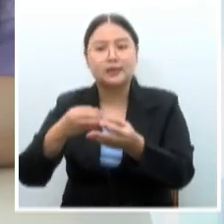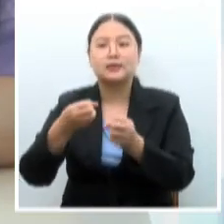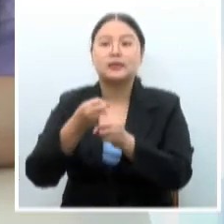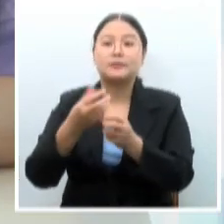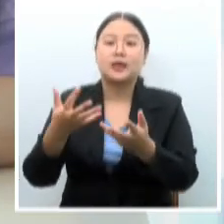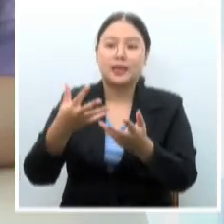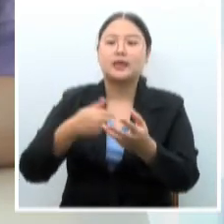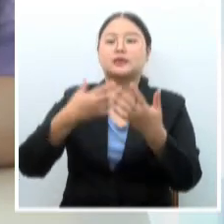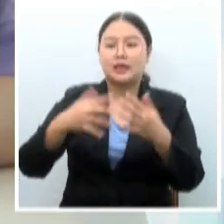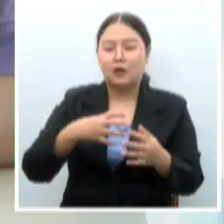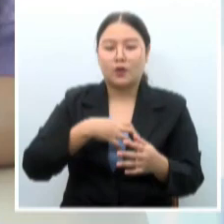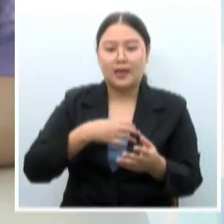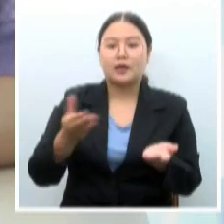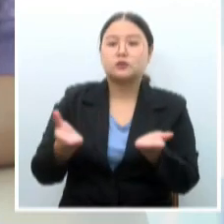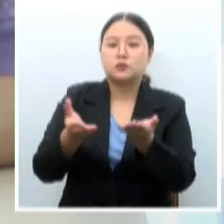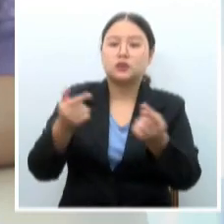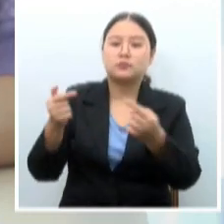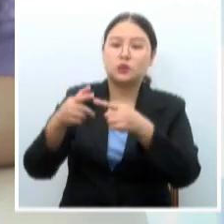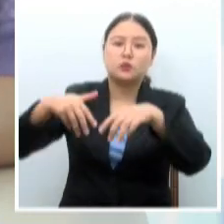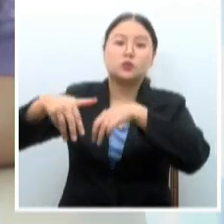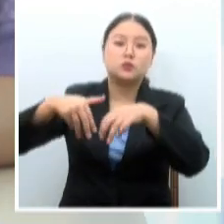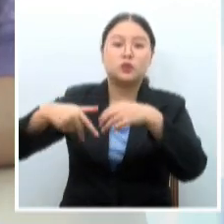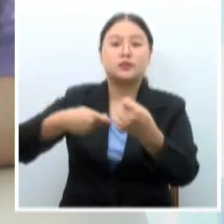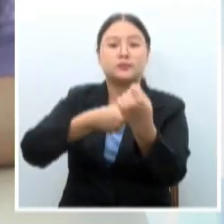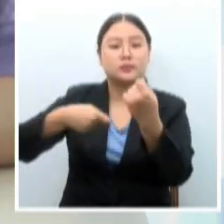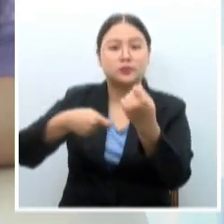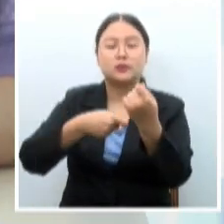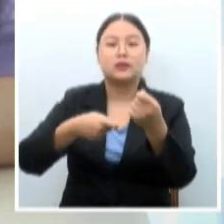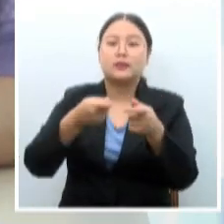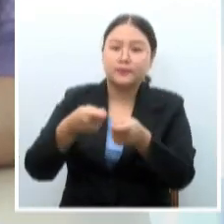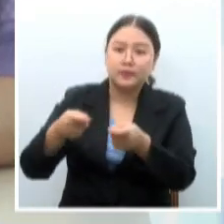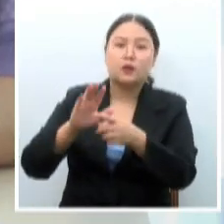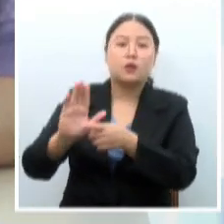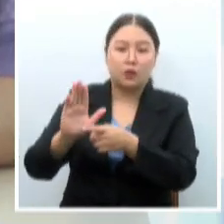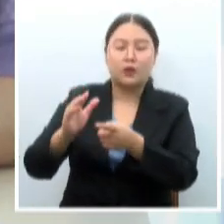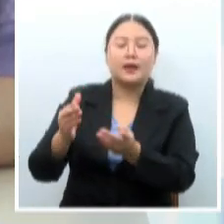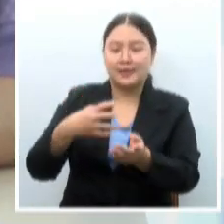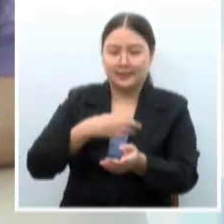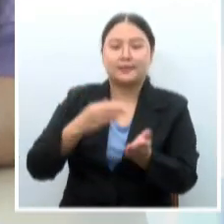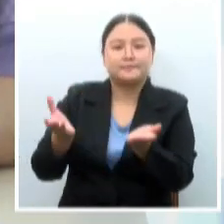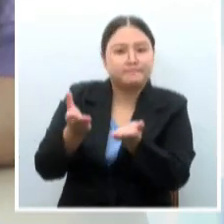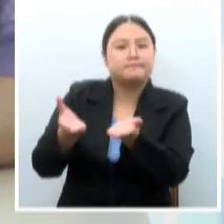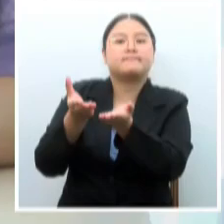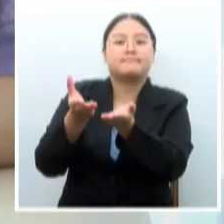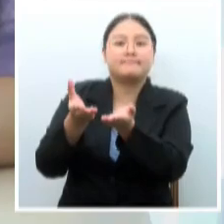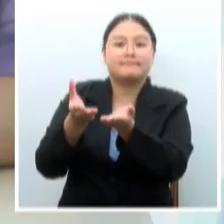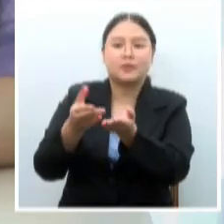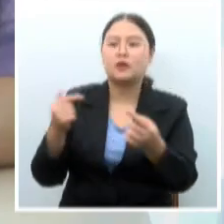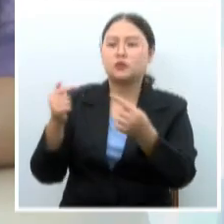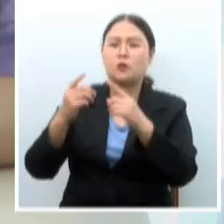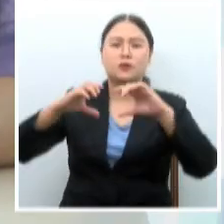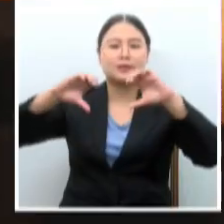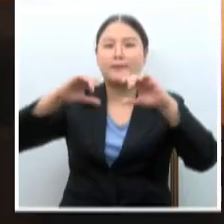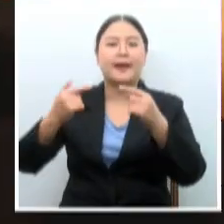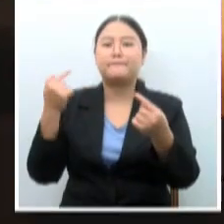ซอฟต์พาวเวอร์ในท้องถิ่นด้วยนะครับซึ่งเป็นเป้าหมายของรัฐบาลนะครับแล้วก็กระทรวงในช่วงนี้นะครับก็คือด